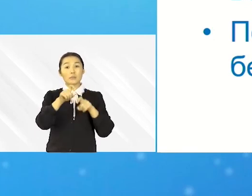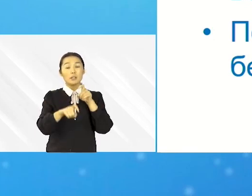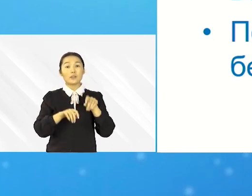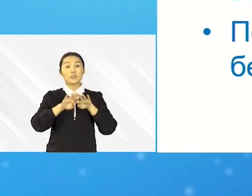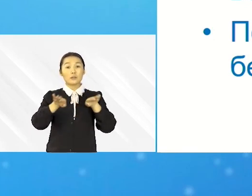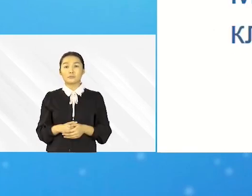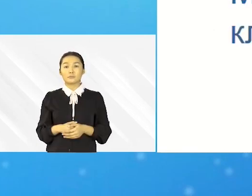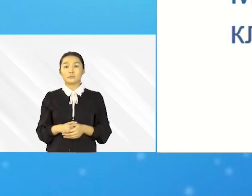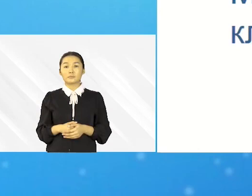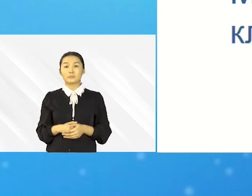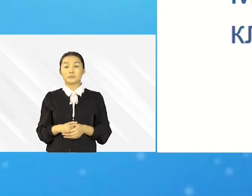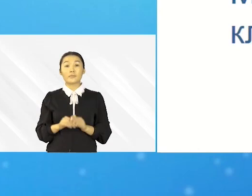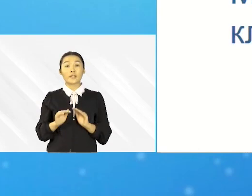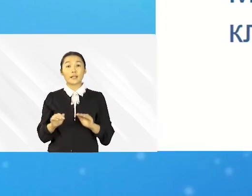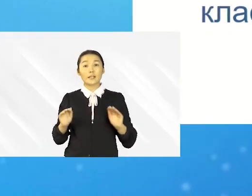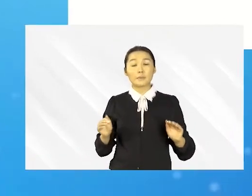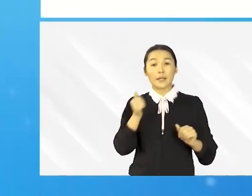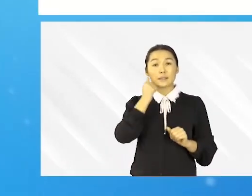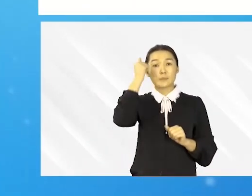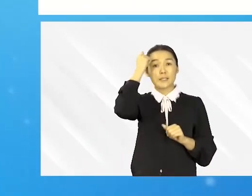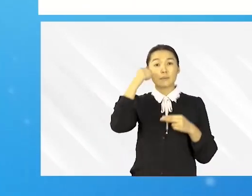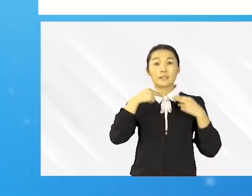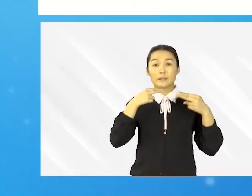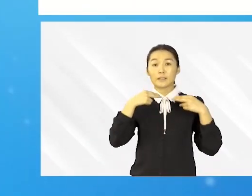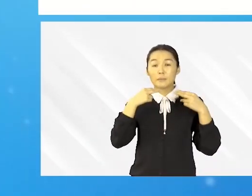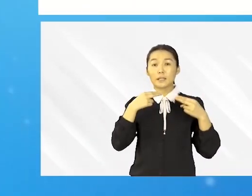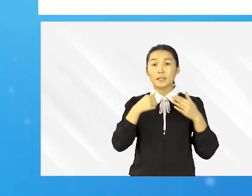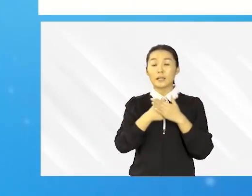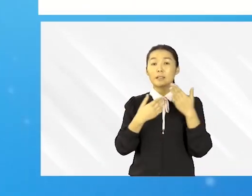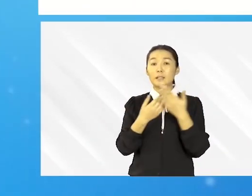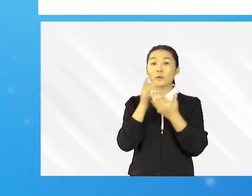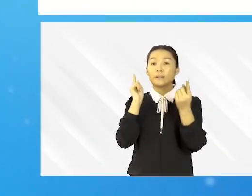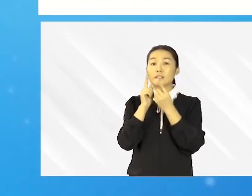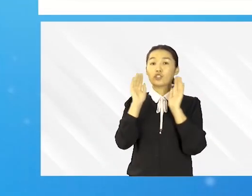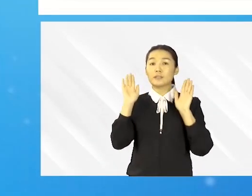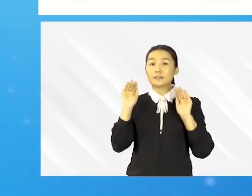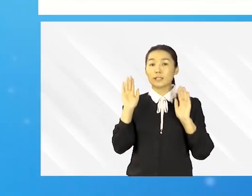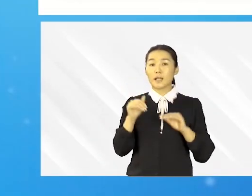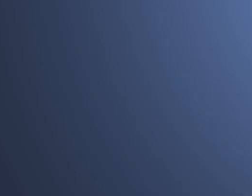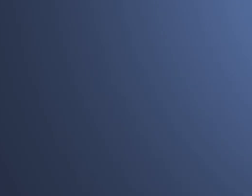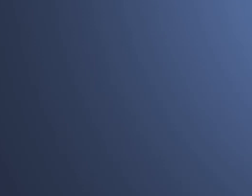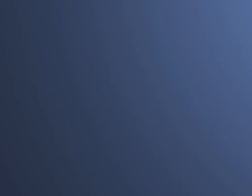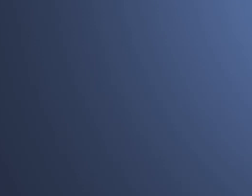плавающие формы. Ребята, спасибо за внимание. До новых встреч. До свидания.